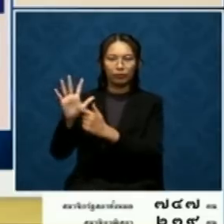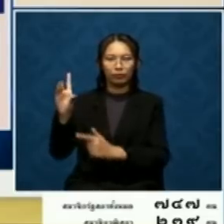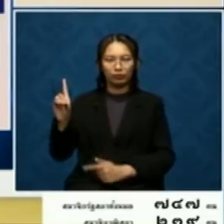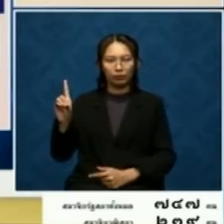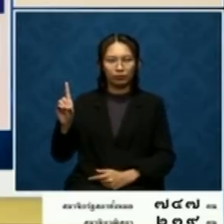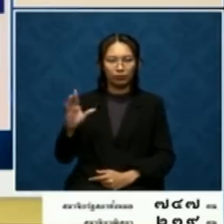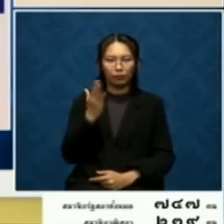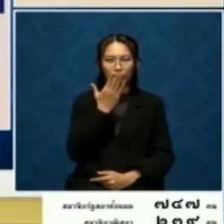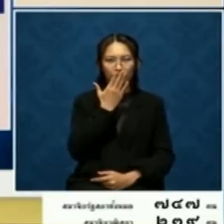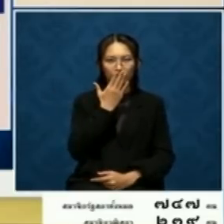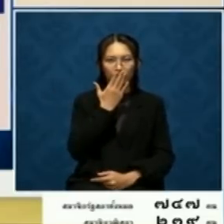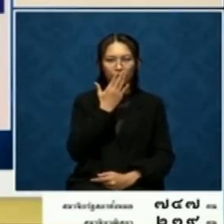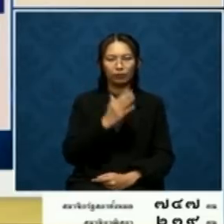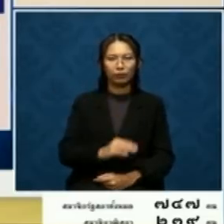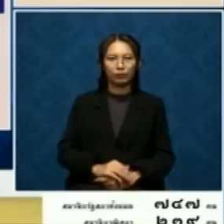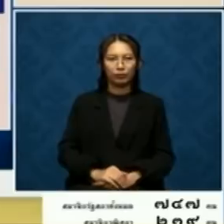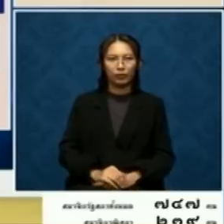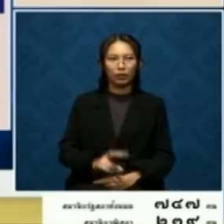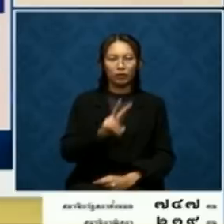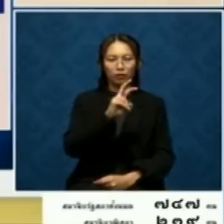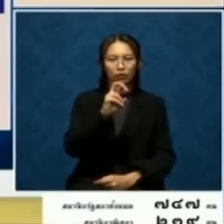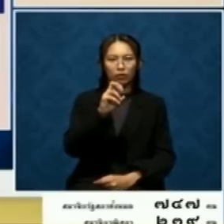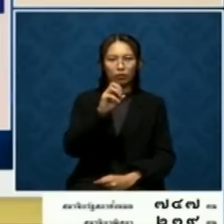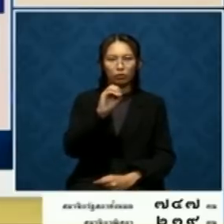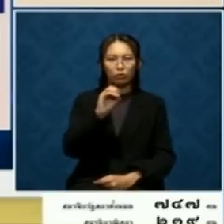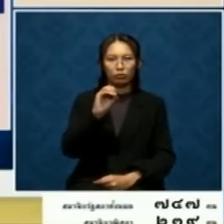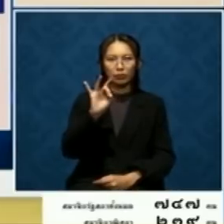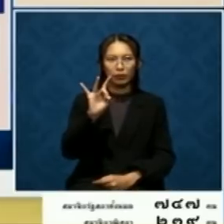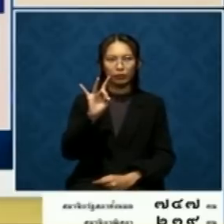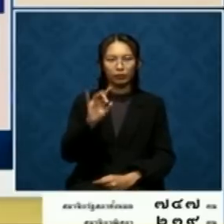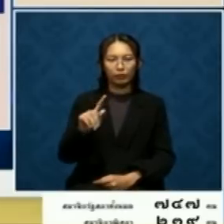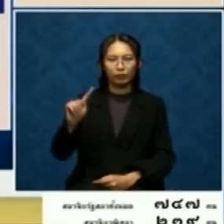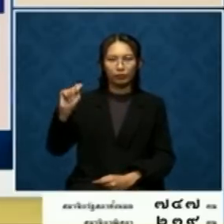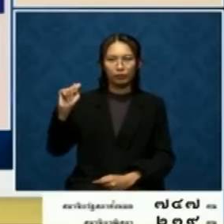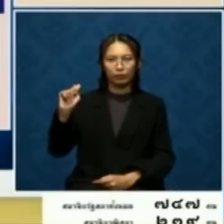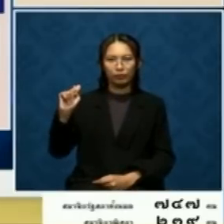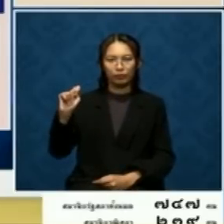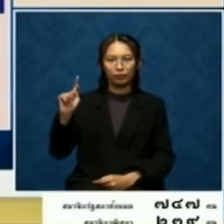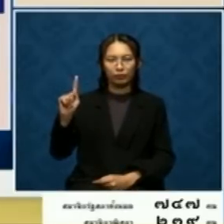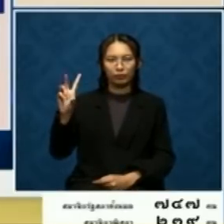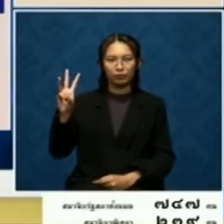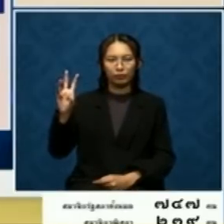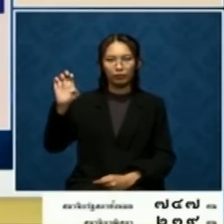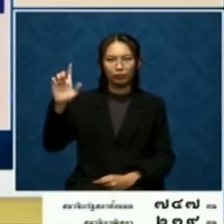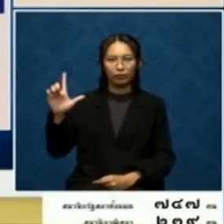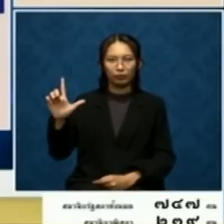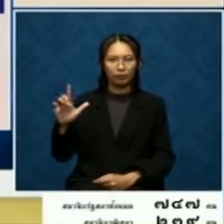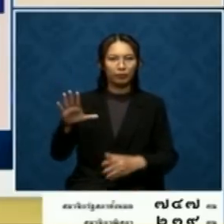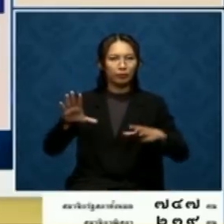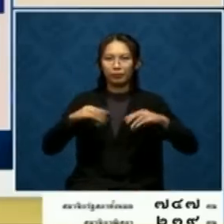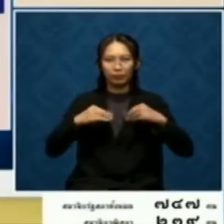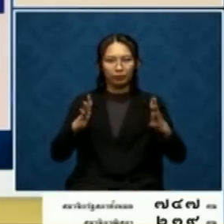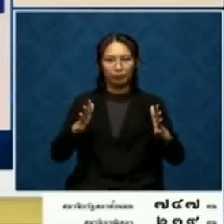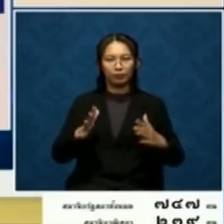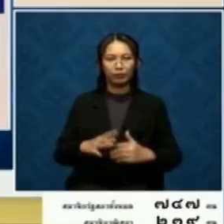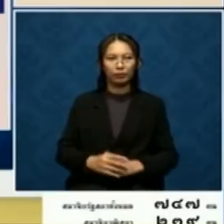ะเลือกตั้งแบบนี้ไม่เอานู่นนี่นั่นต่อแต่งตั้งหรือไม่ใช้สสรอะไรจะเกิดเงื่อนไขเหล่านี้เต็มไปหมดและยังไปผนวกกับสวนะเพ